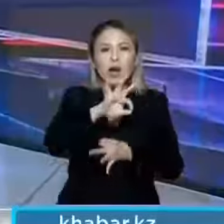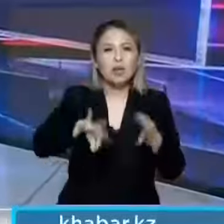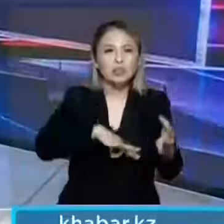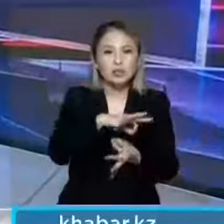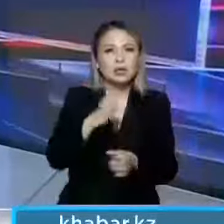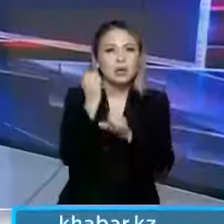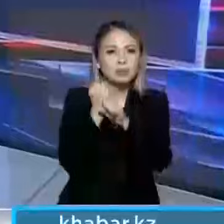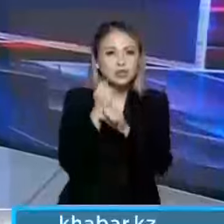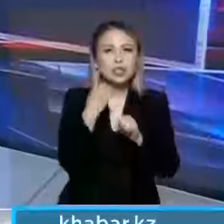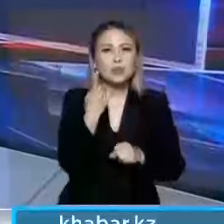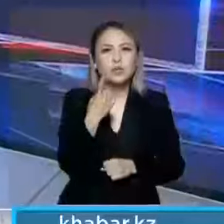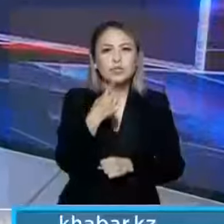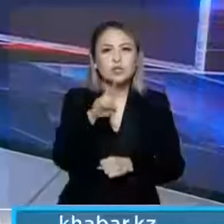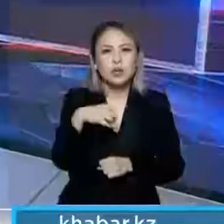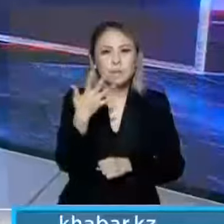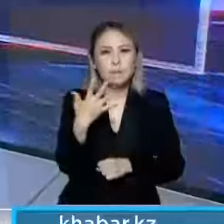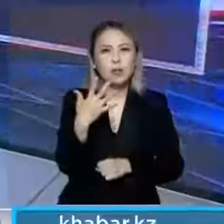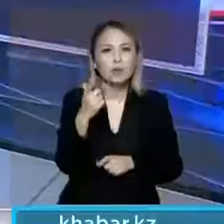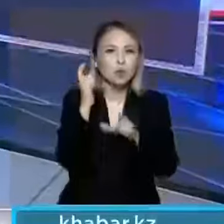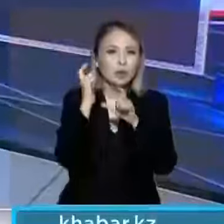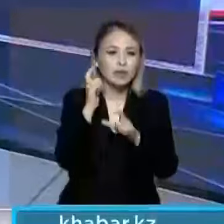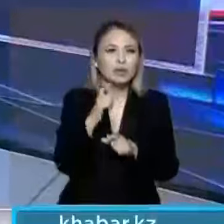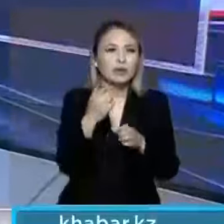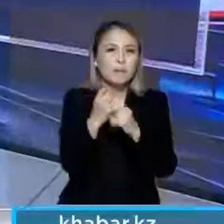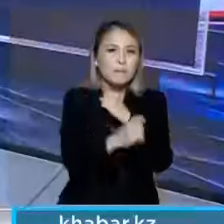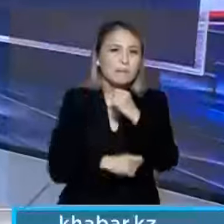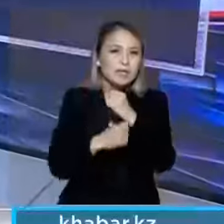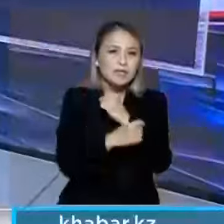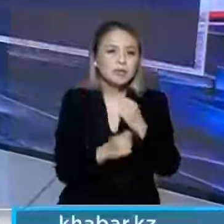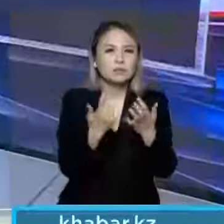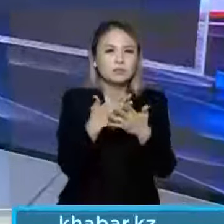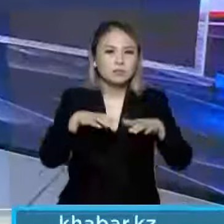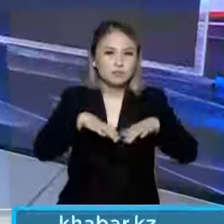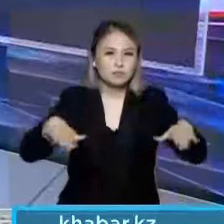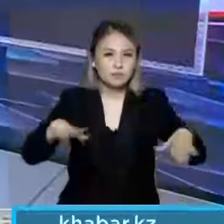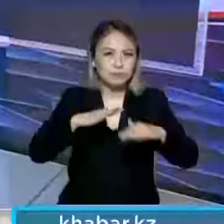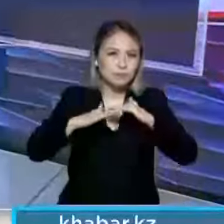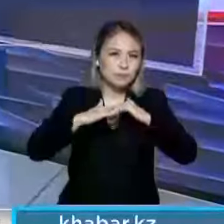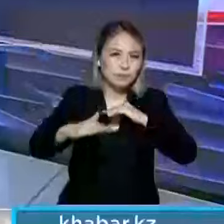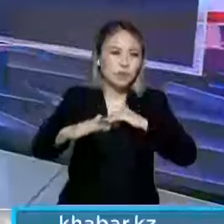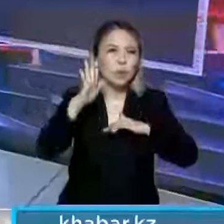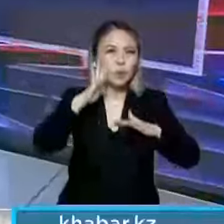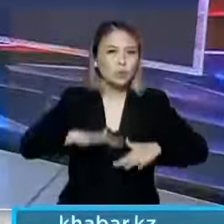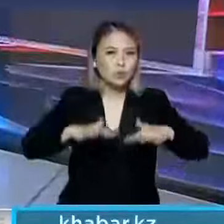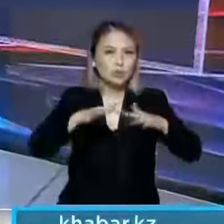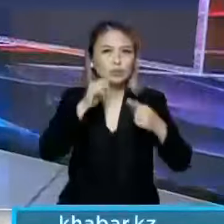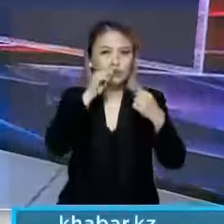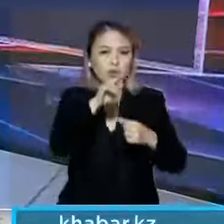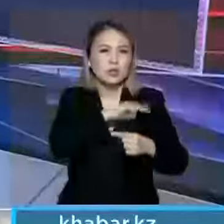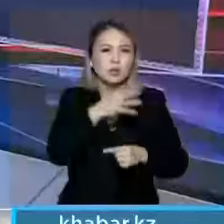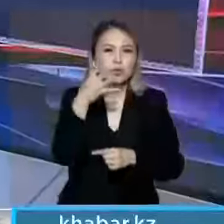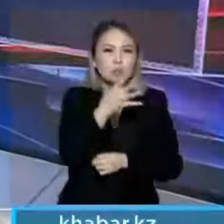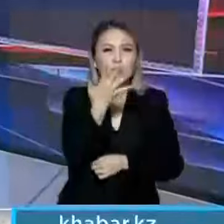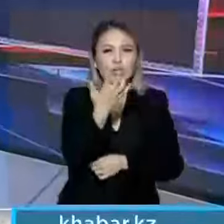миллионнан артық қапшық және 1,5 миллион тонна инертті материал төселген. Құтқару және су тасқынына қарсы